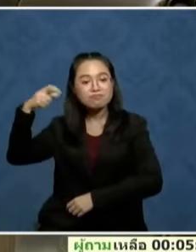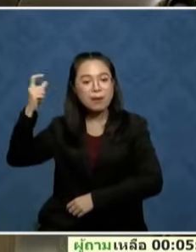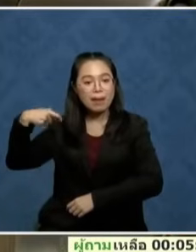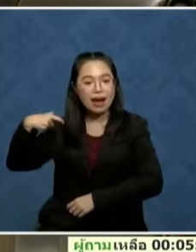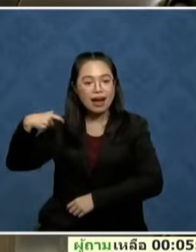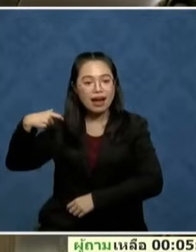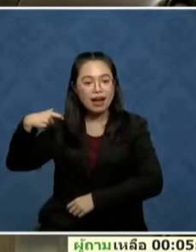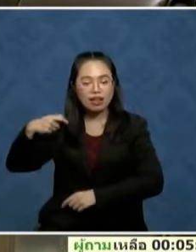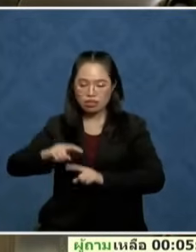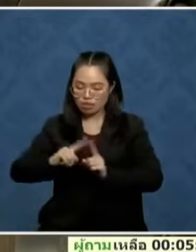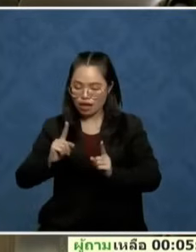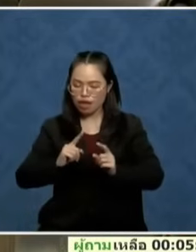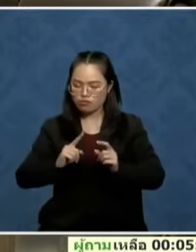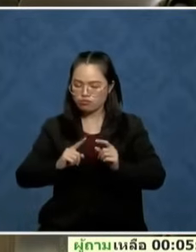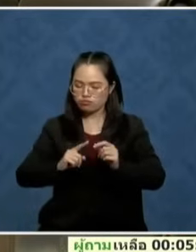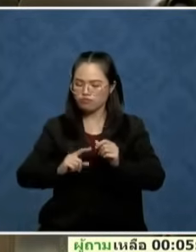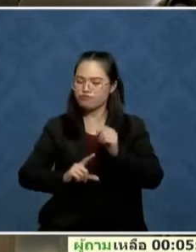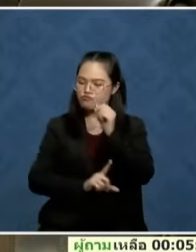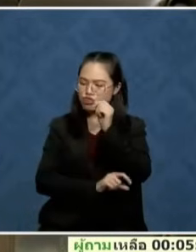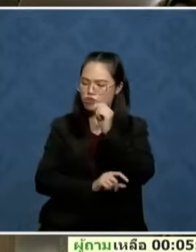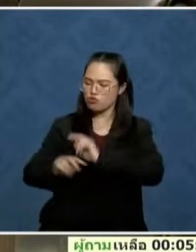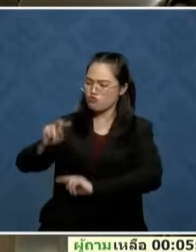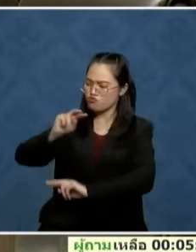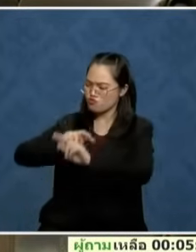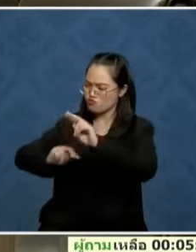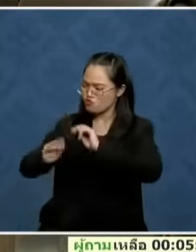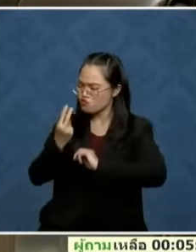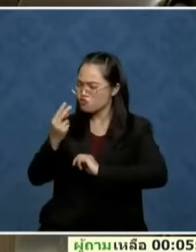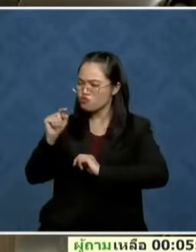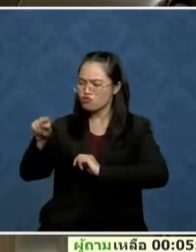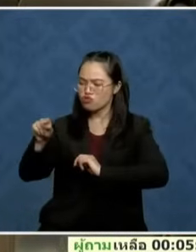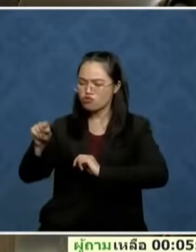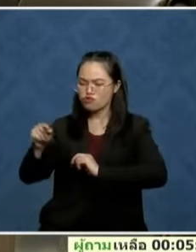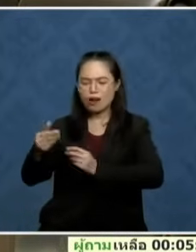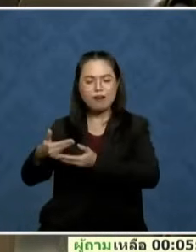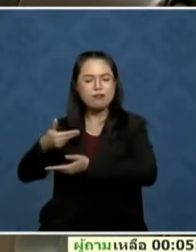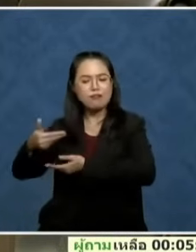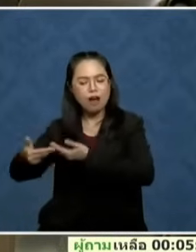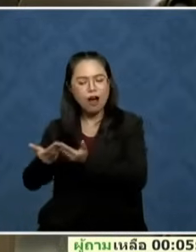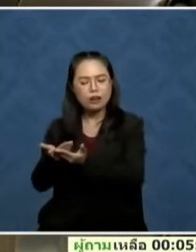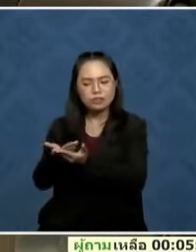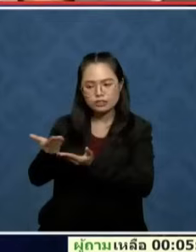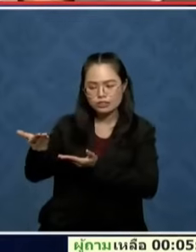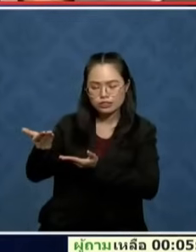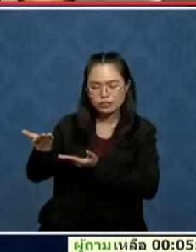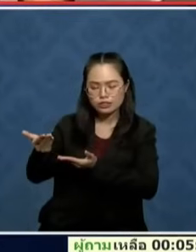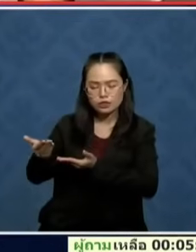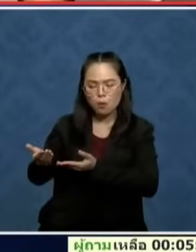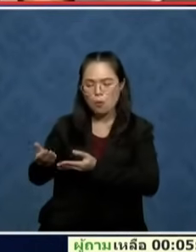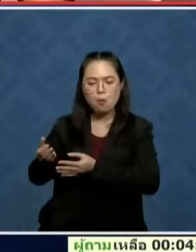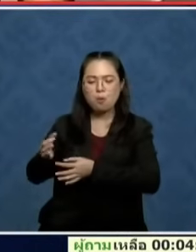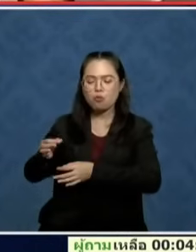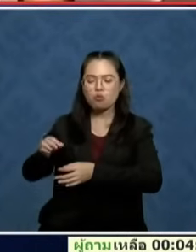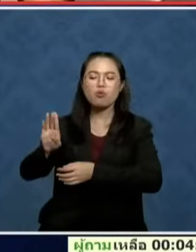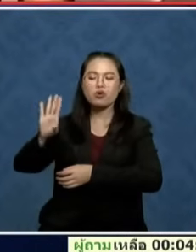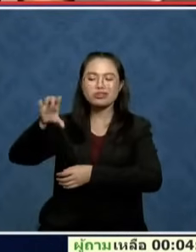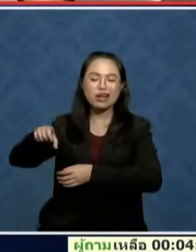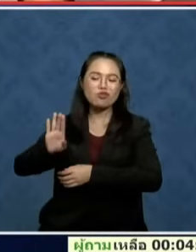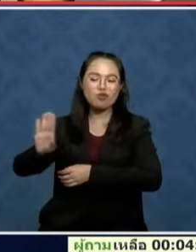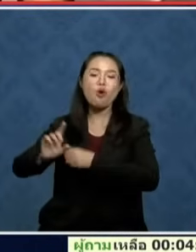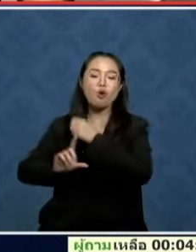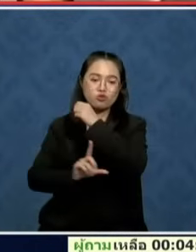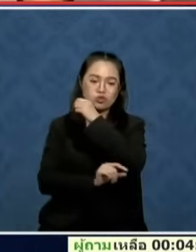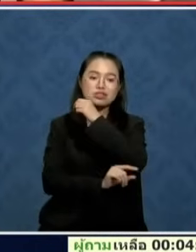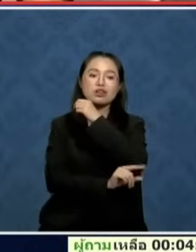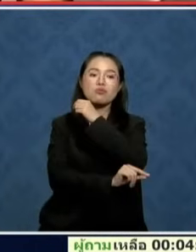ยรัฐบาลสิงคโปร์ครับส่งผลให้การจัดซื้ออาวุธที่เคยได้ทำผ่านบริษัทสิงคโปร์จากเดิมคือ